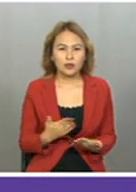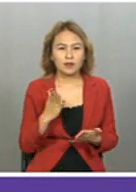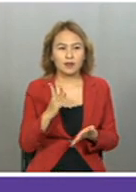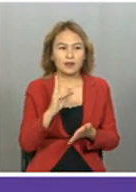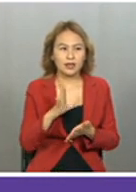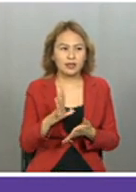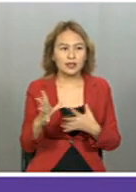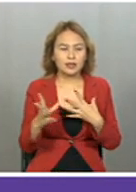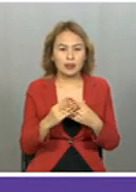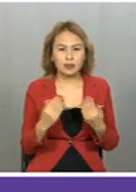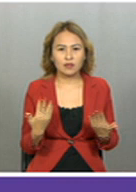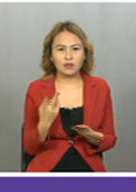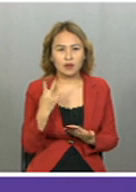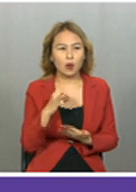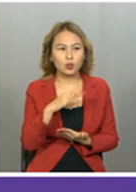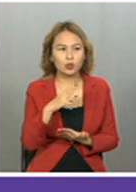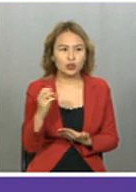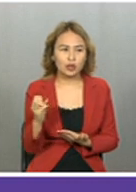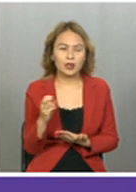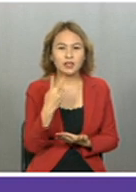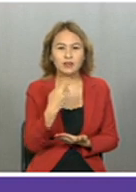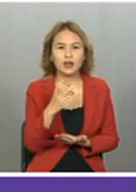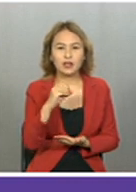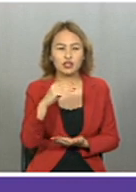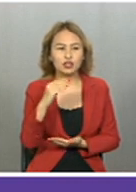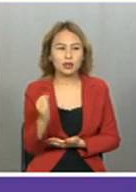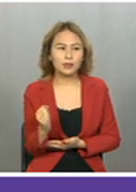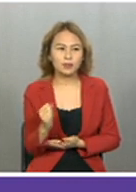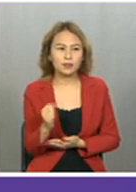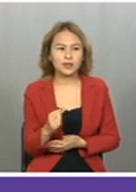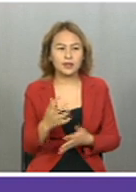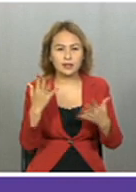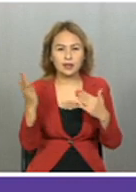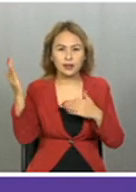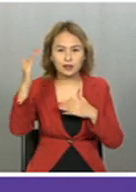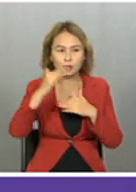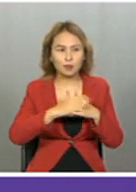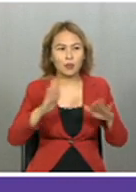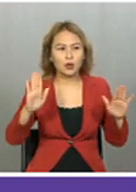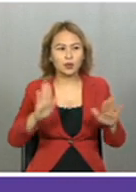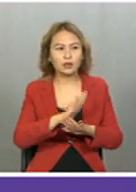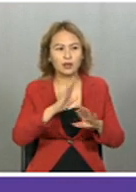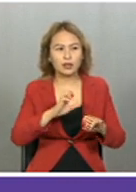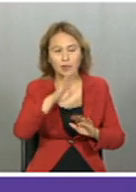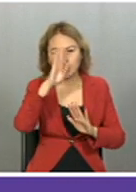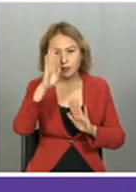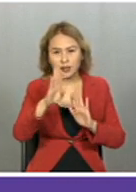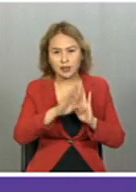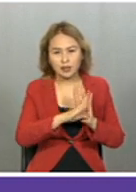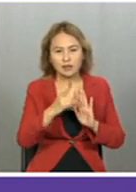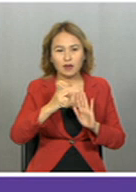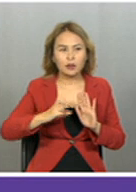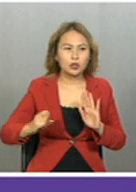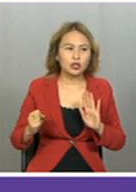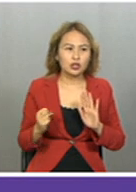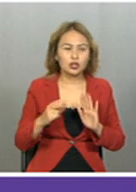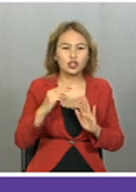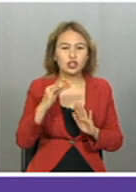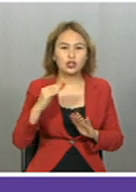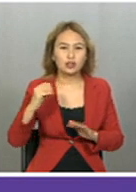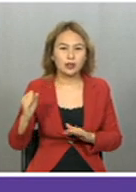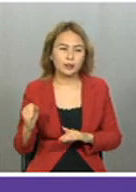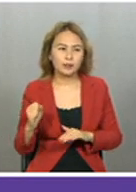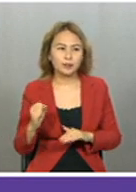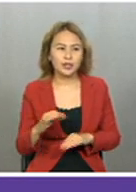нами два ужа и два ежа. Целый день поют над нами два приятеля чижа. И